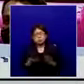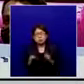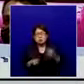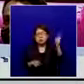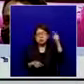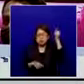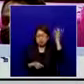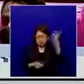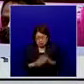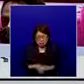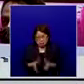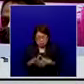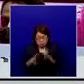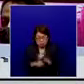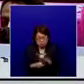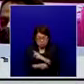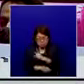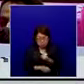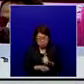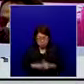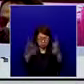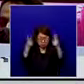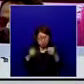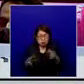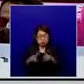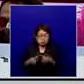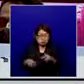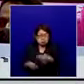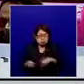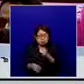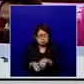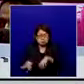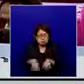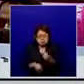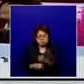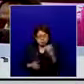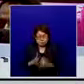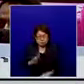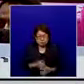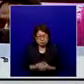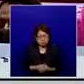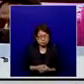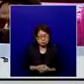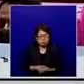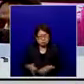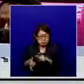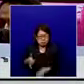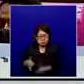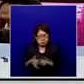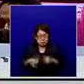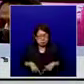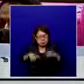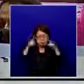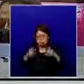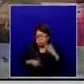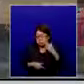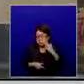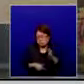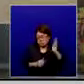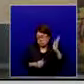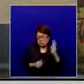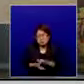ไหมท่านนายกใช้ผิดทีมจริงๆผมบอกให้เลยตัวดีปั้นหน้าโอ้โหทำเป็นเท่นักเรียนน